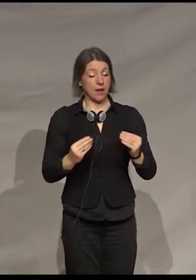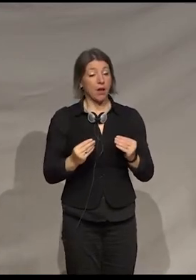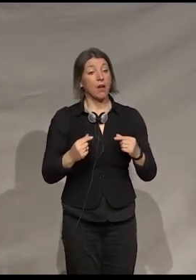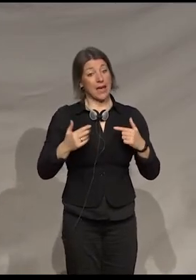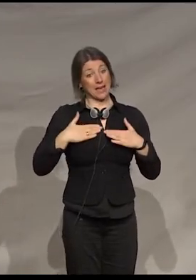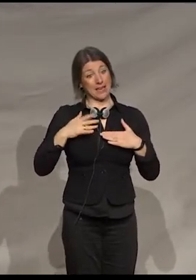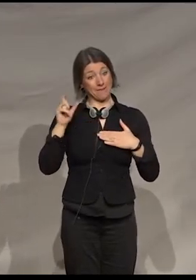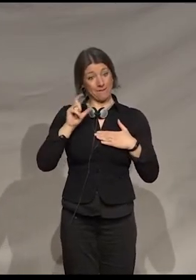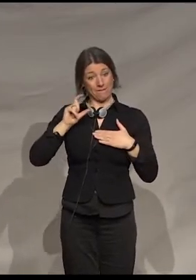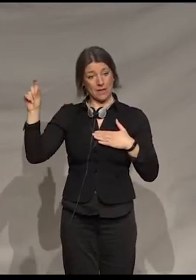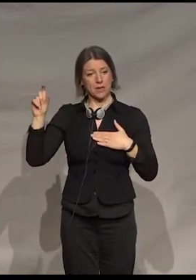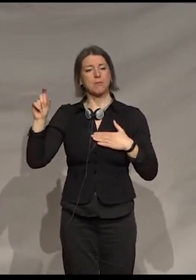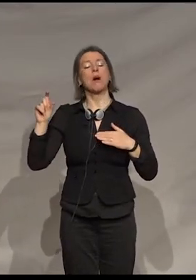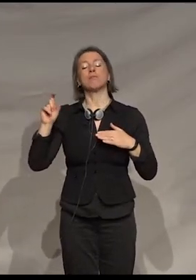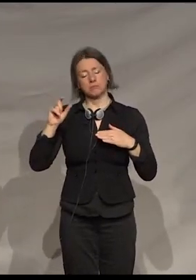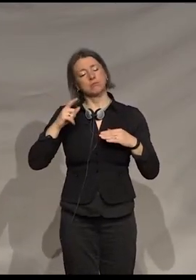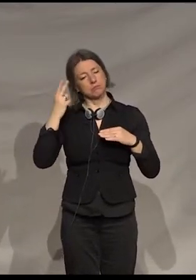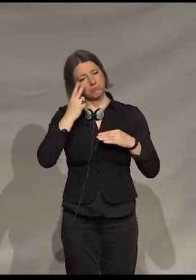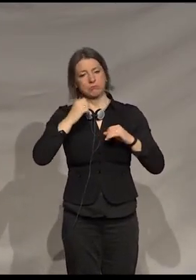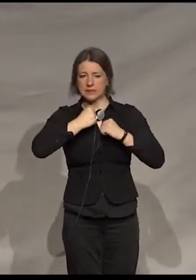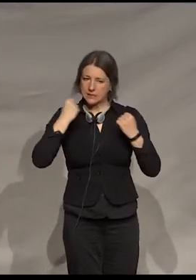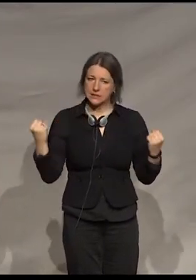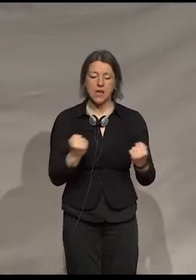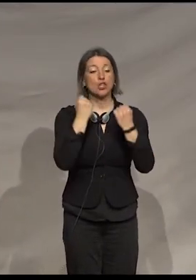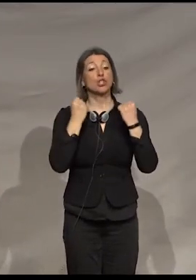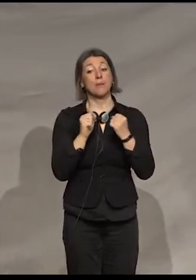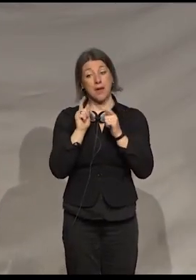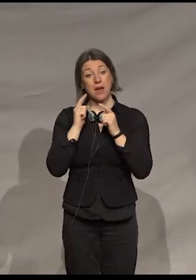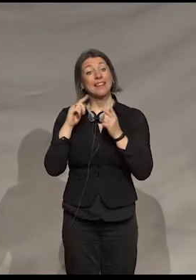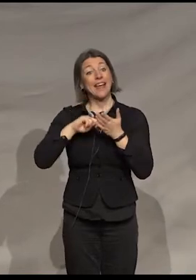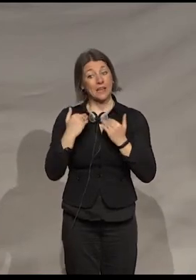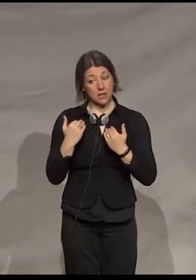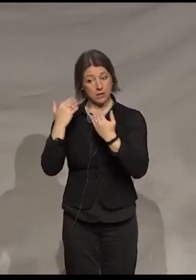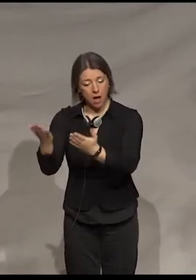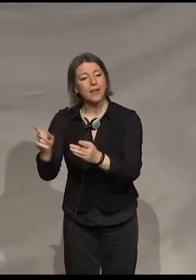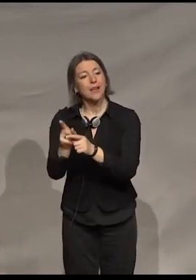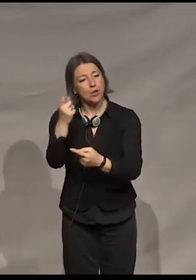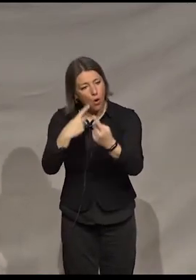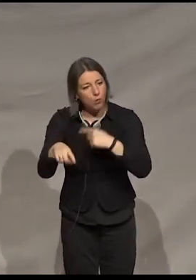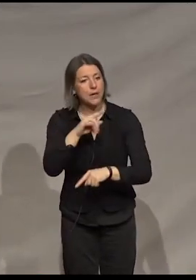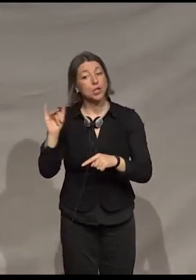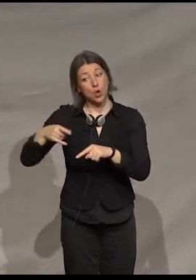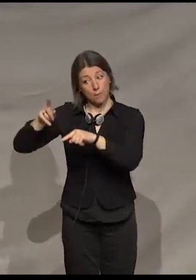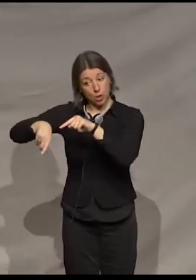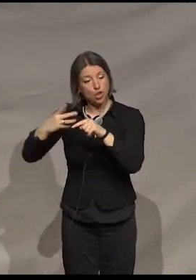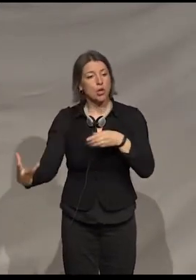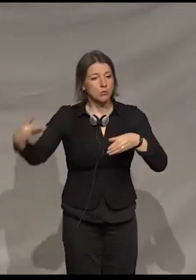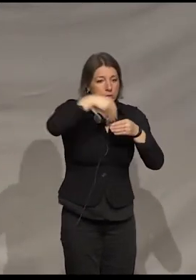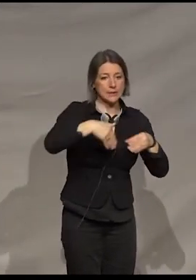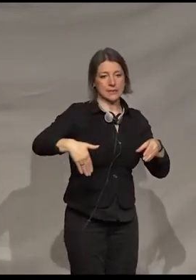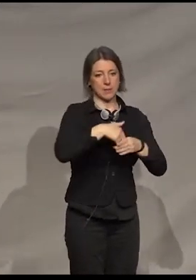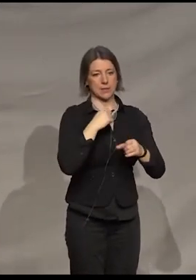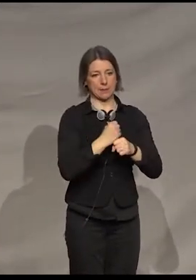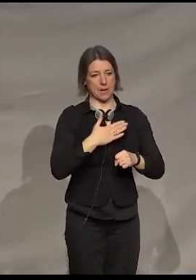snažíme ke všemu podporovat samozřejmě zaměstnanost handicapovaných lidí. Jirka může být tady skrze tohoto robota přítomen